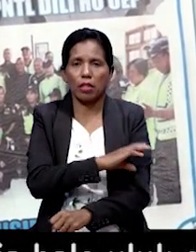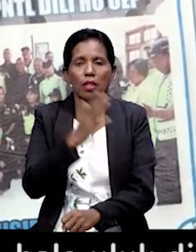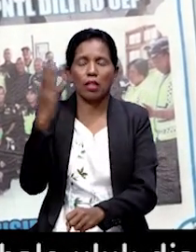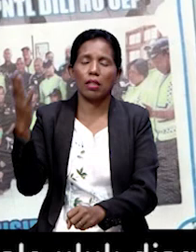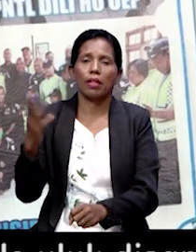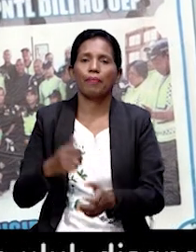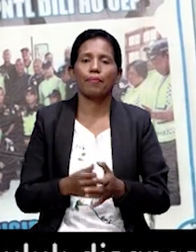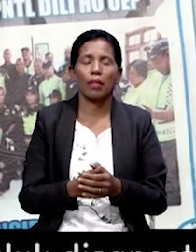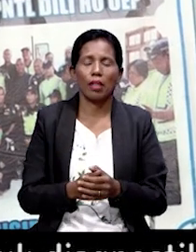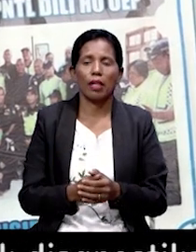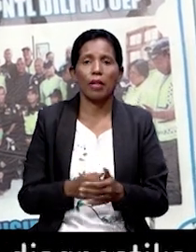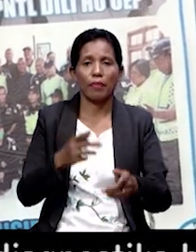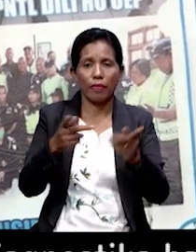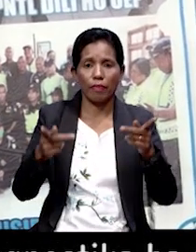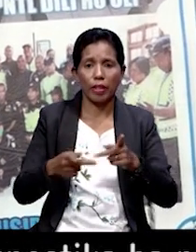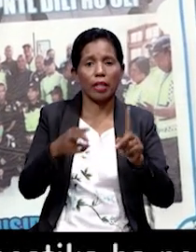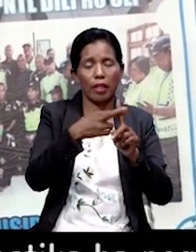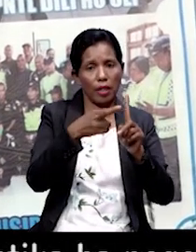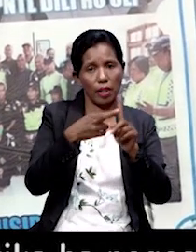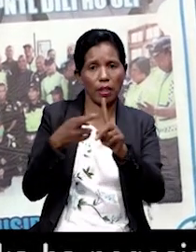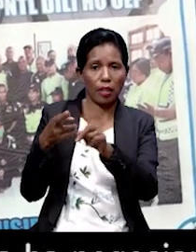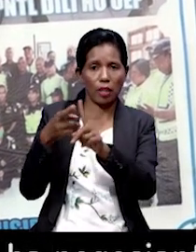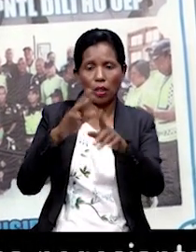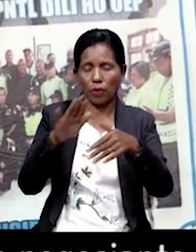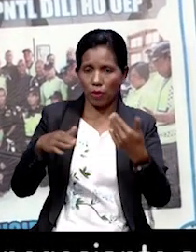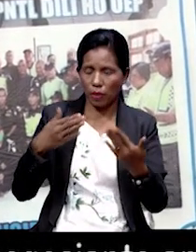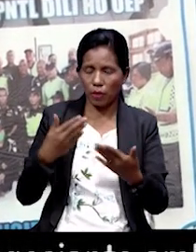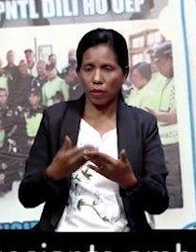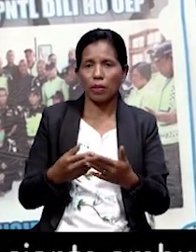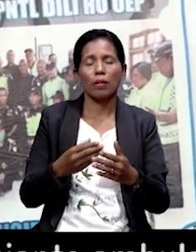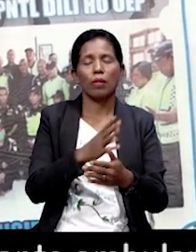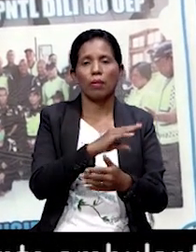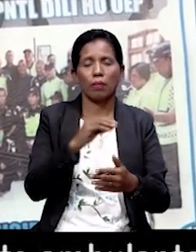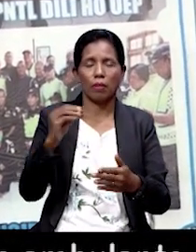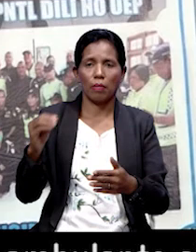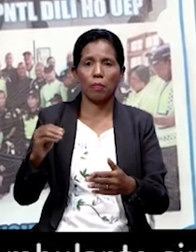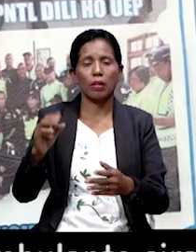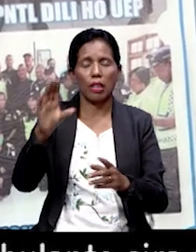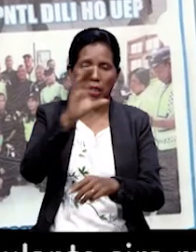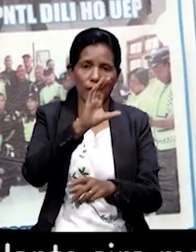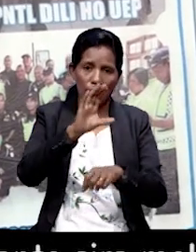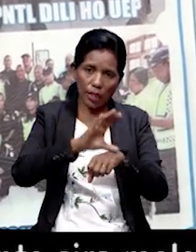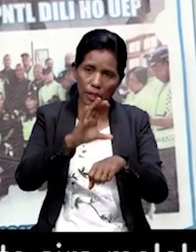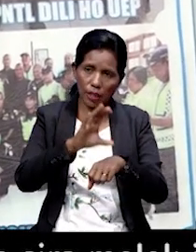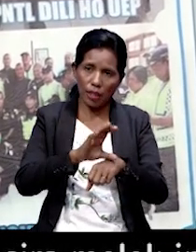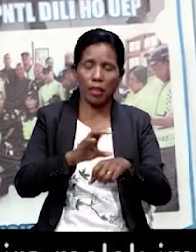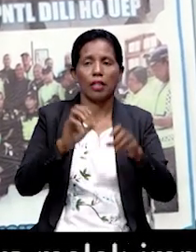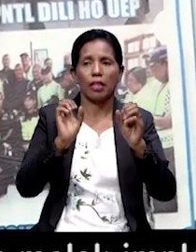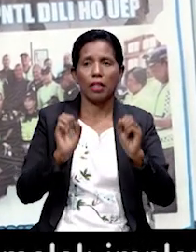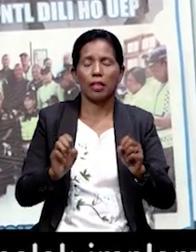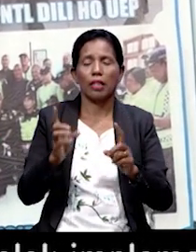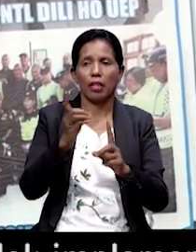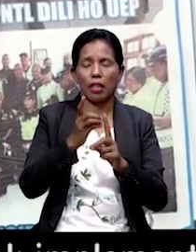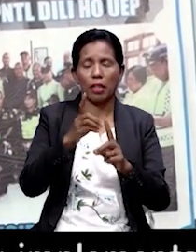baia simeteru sira asegura baia igreja para tenone ia dia